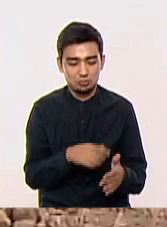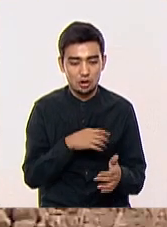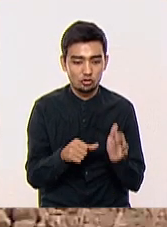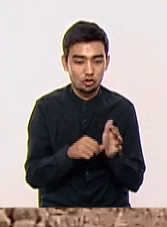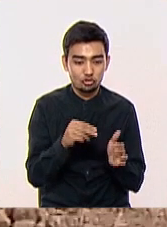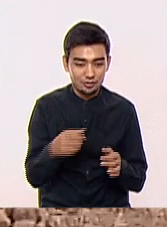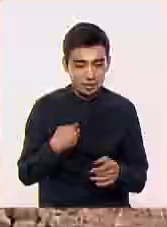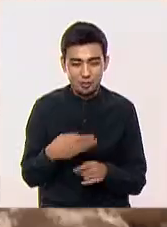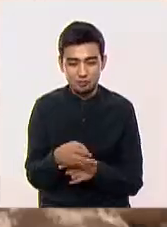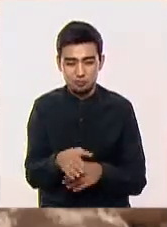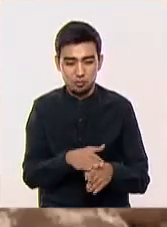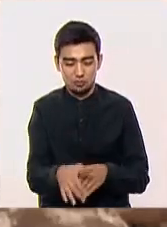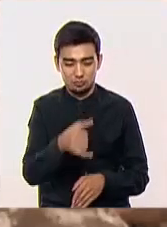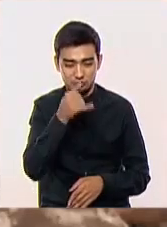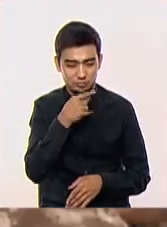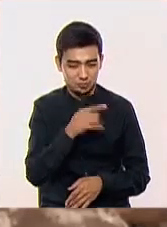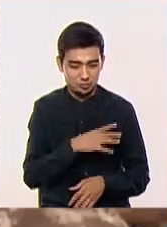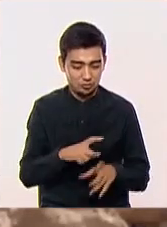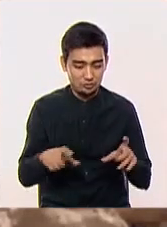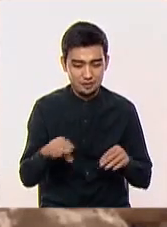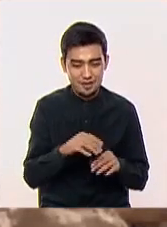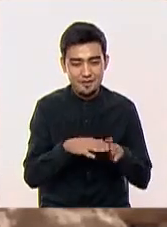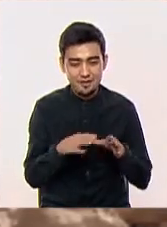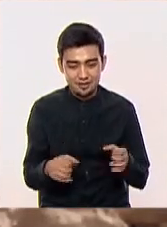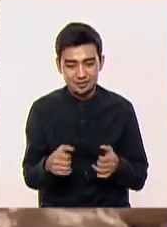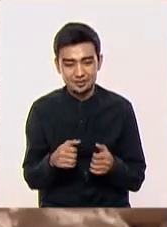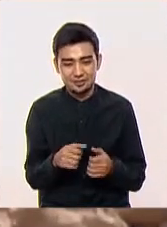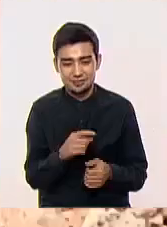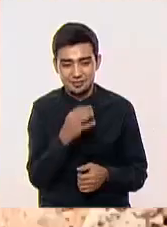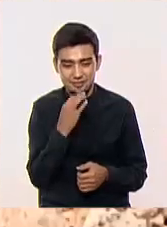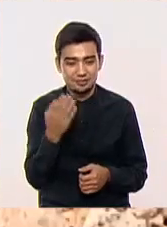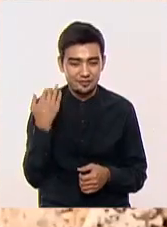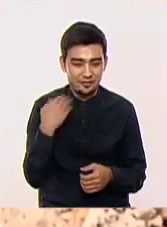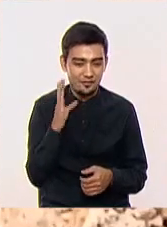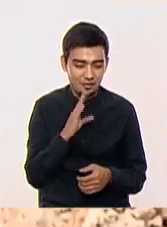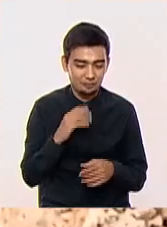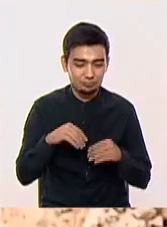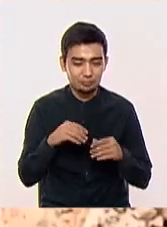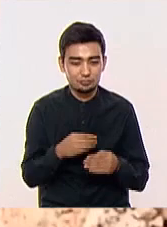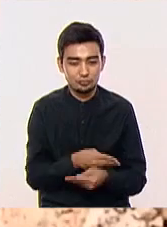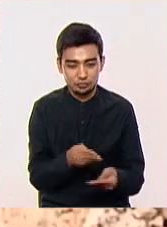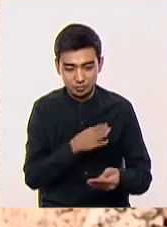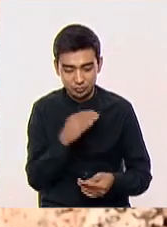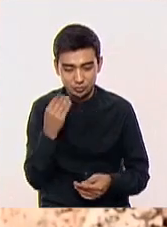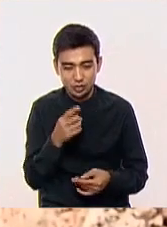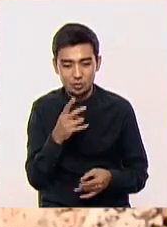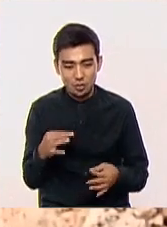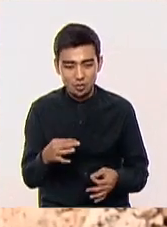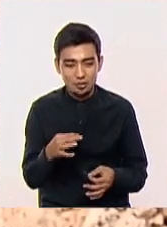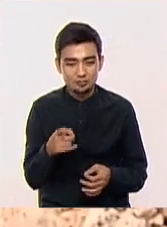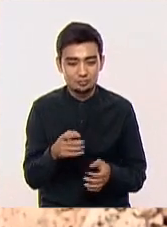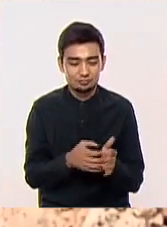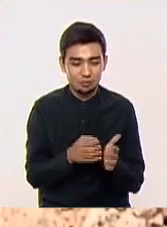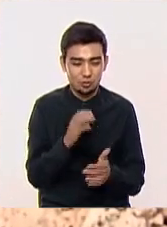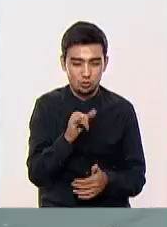часов невозможно, сетует Дикханя. По словам местных властей, воду раньше действительно перегоняли в водохранилище в Туркестан. Но из-за того, что ее